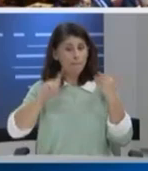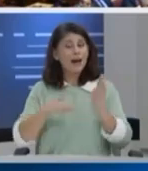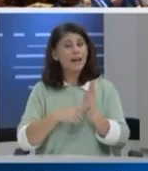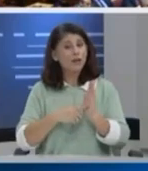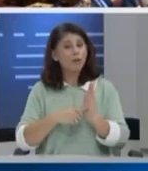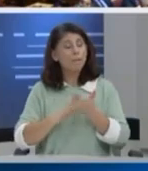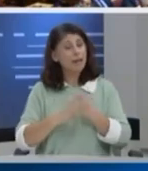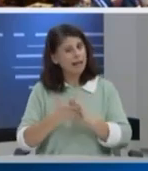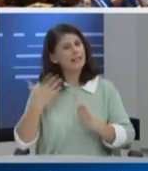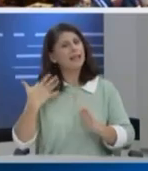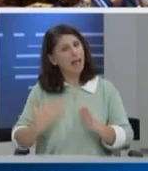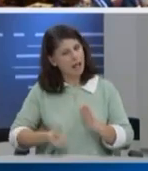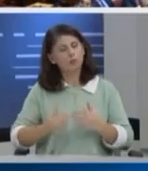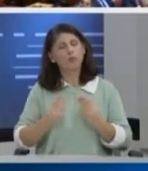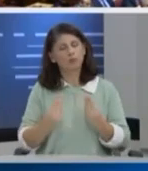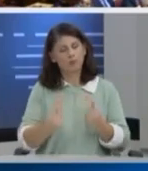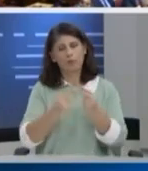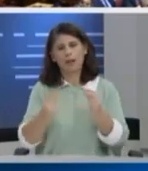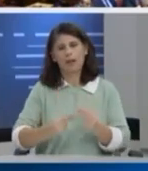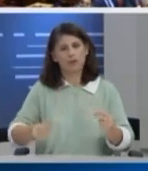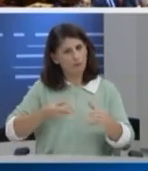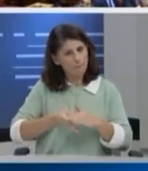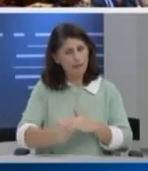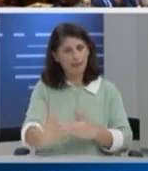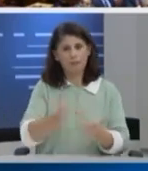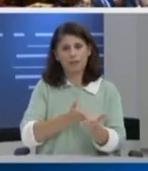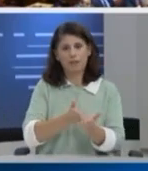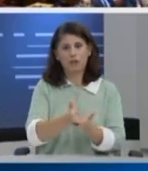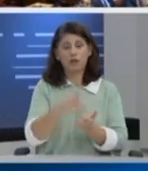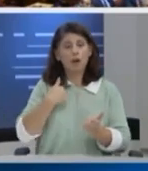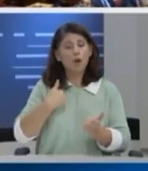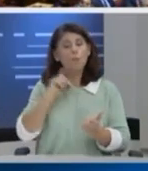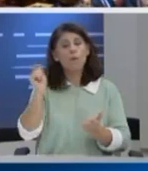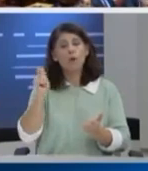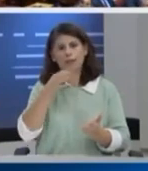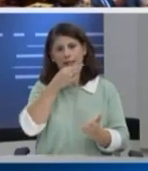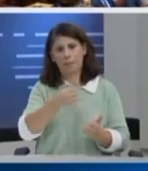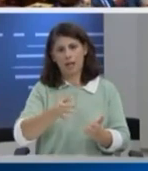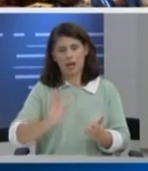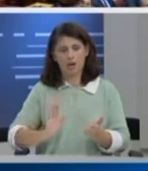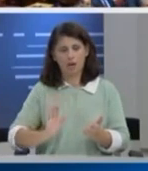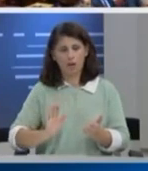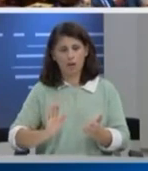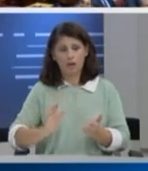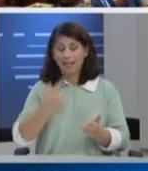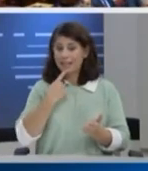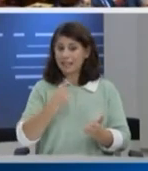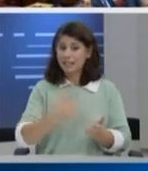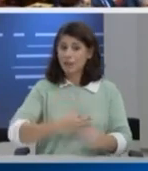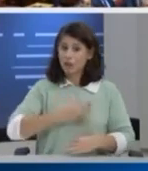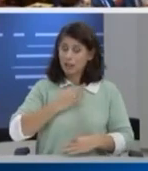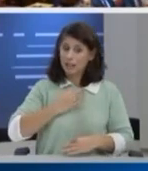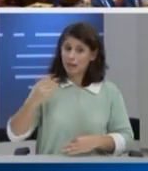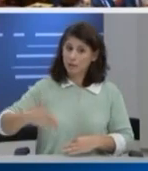παράνομες πράξεις έχουν τον τρόπο να επιλύονται μέσα από τη δικαιοσύνη. Εγώ μιλώ όμως σήμερα πολιτικά. Και σας λέω, κύριε